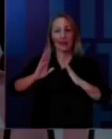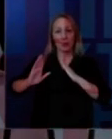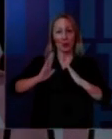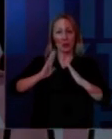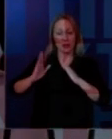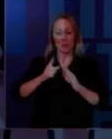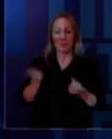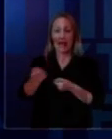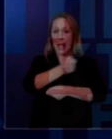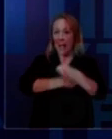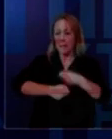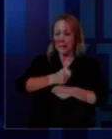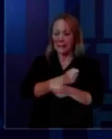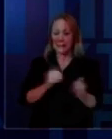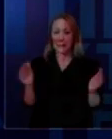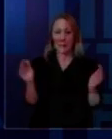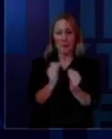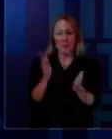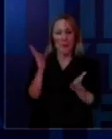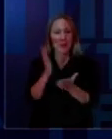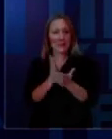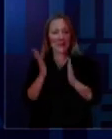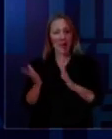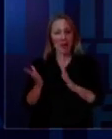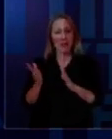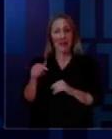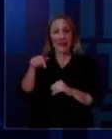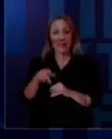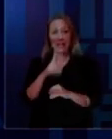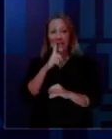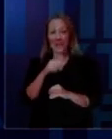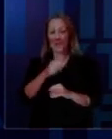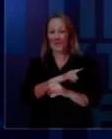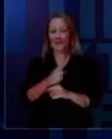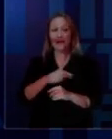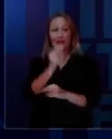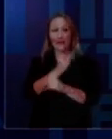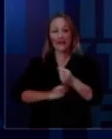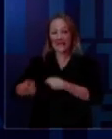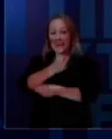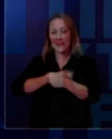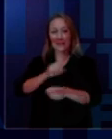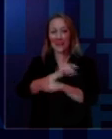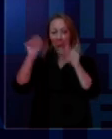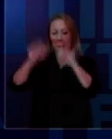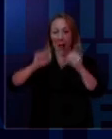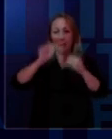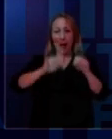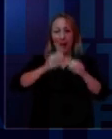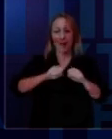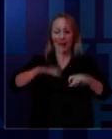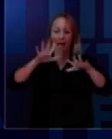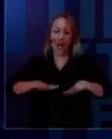τις μικρομεσαίες επιχειρήσεις και να αποτρέψουν τα λουκέτα και τη νέα εκτόξευση της ανεργίας.